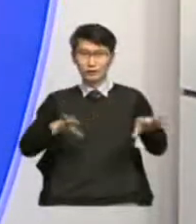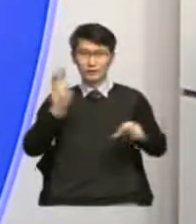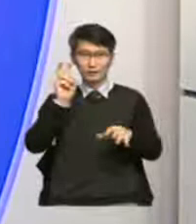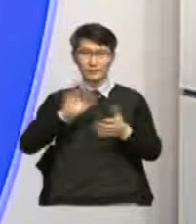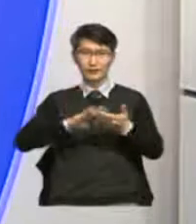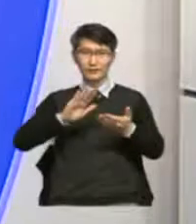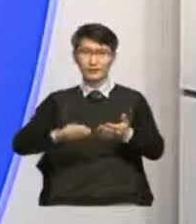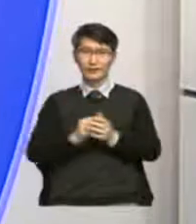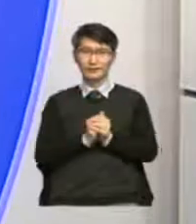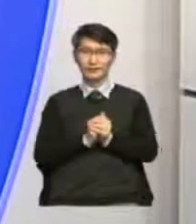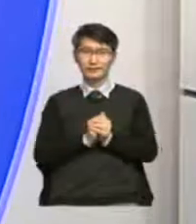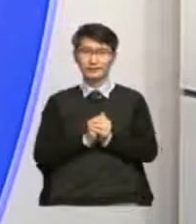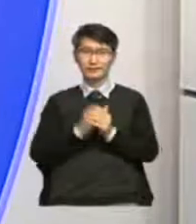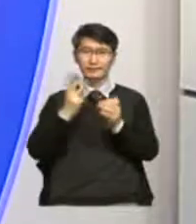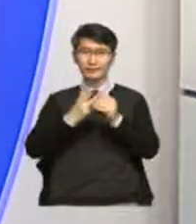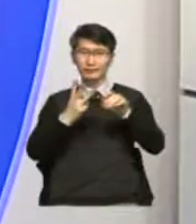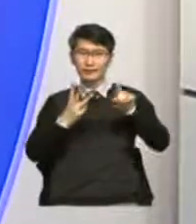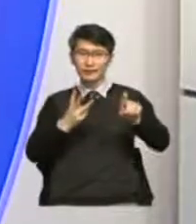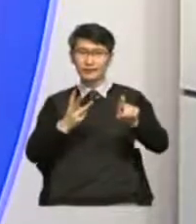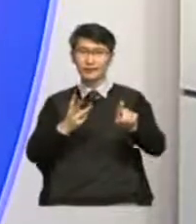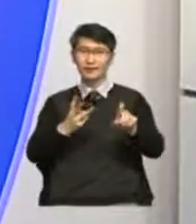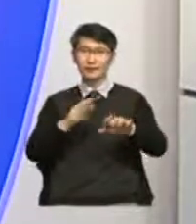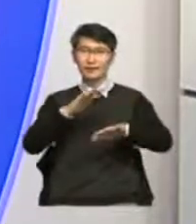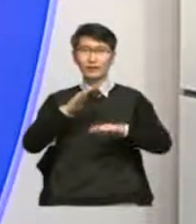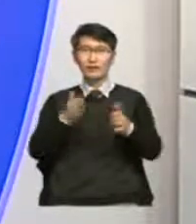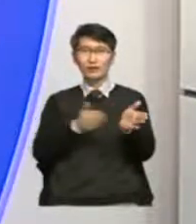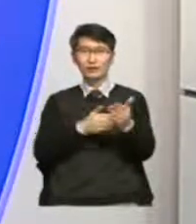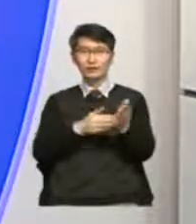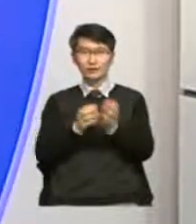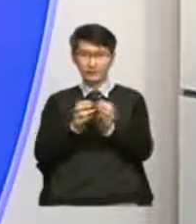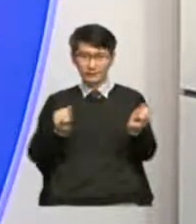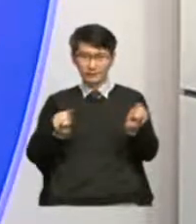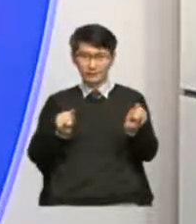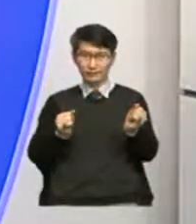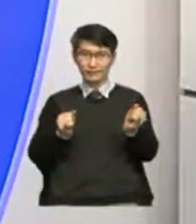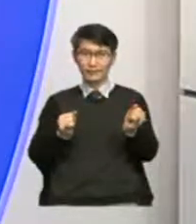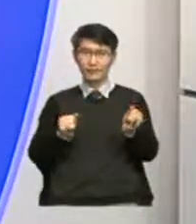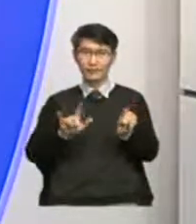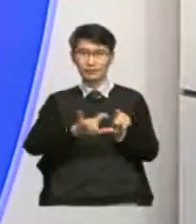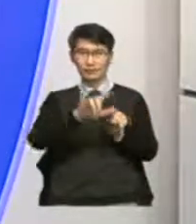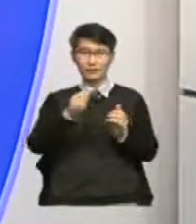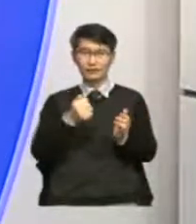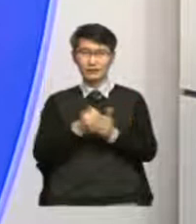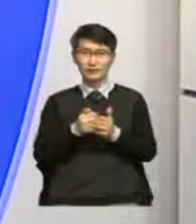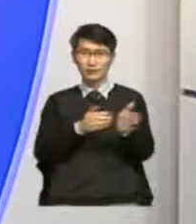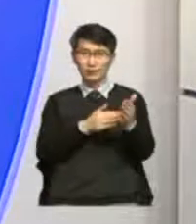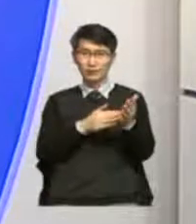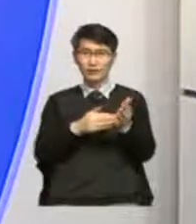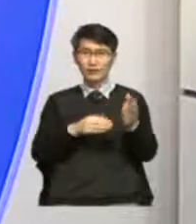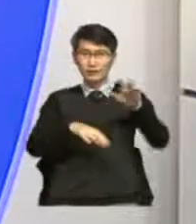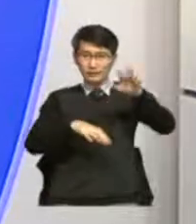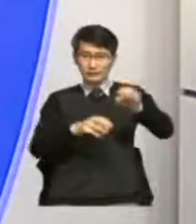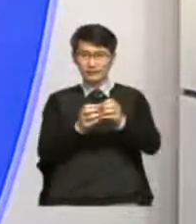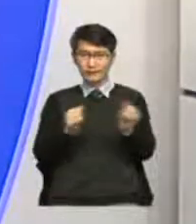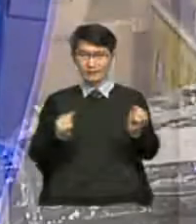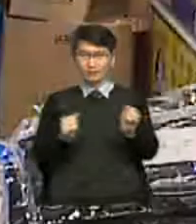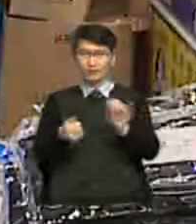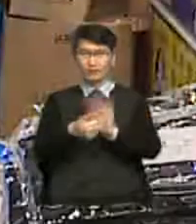되어야겠습니다. 세 번째 키워드는 어업인입니다. 정부가 코로나19로 피해를 입은 어업인을